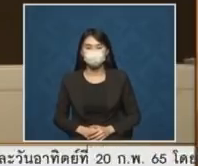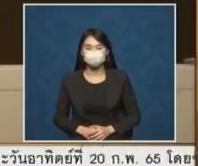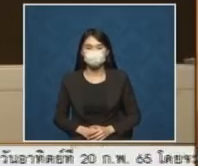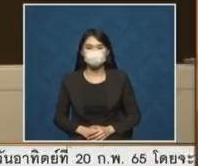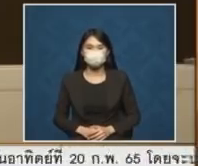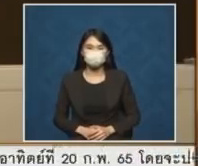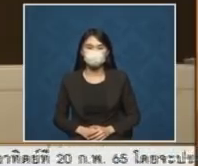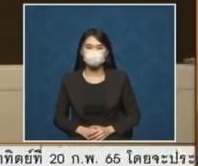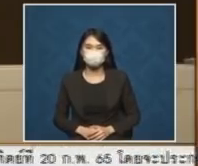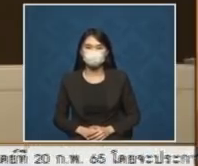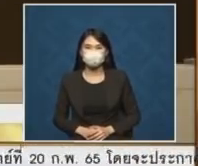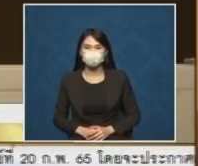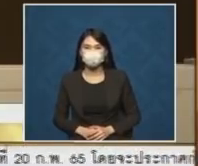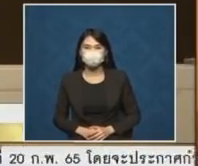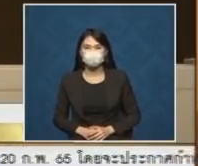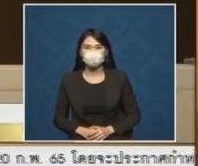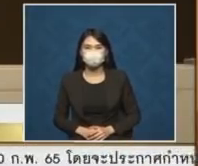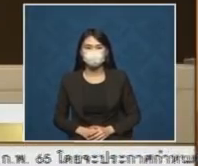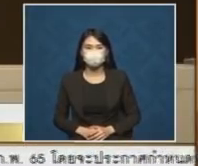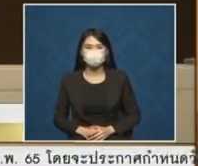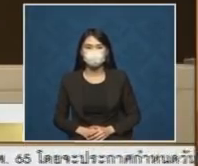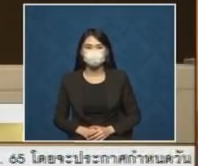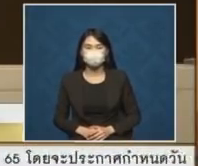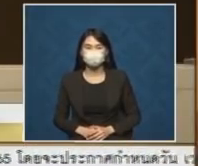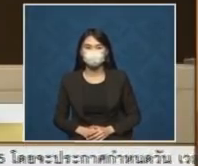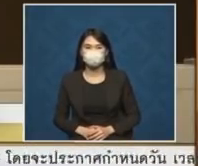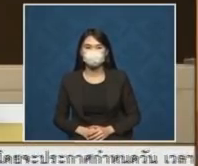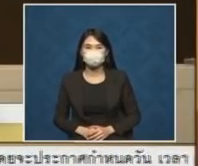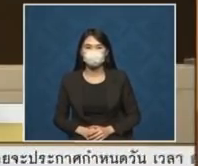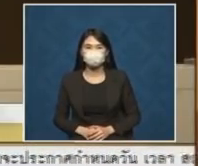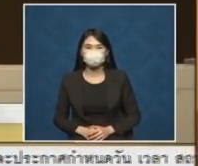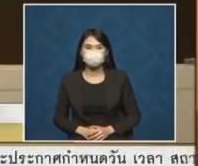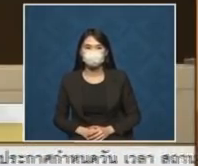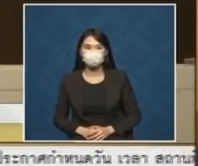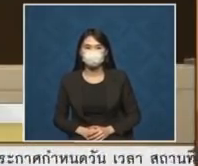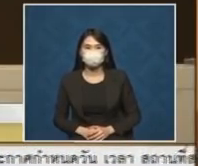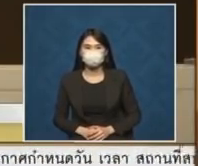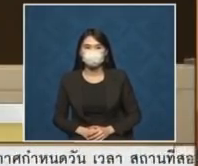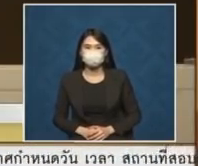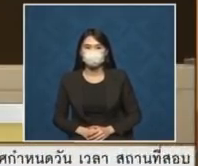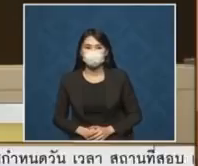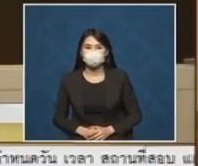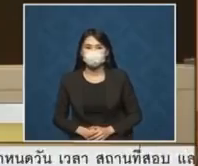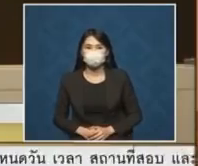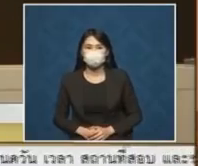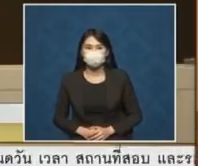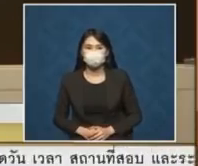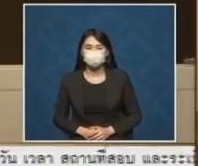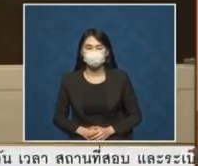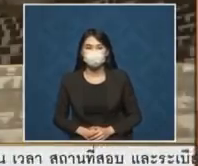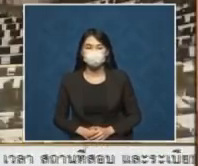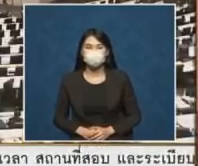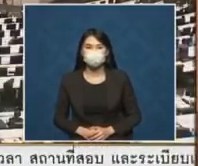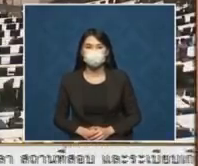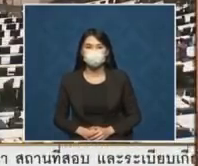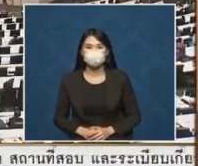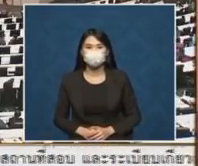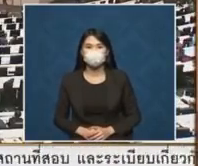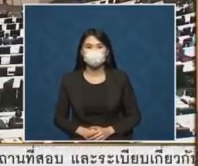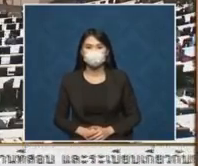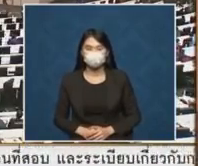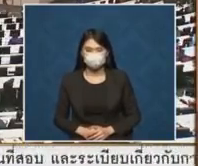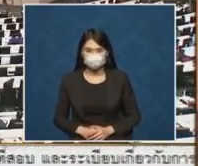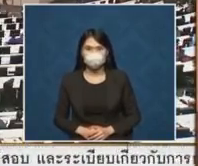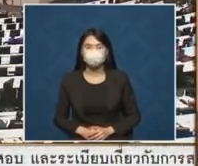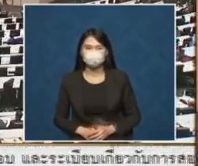10 โมง 40 10 โมง 10 โมง 40 10 โมง 49ต้องกดออดเรียกกดออดเรียก2นาทีมีเรื่องวุ่นวายเลยเปิดไม่ถึง10นาทีพี่เอ คือคุณควรจะไปทำงานตั้งแต่9